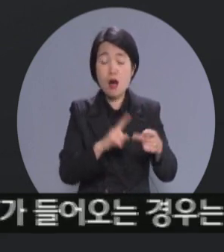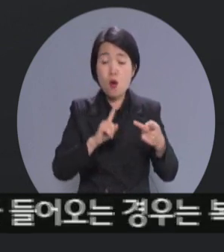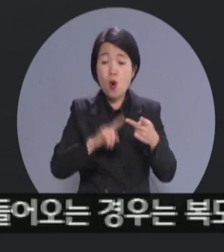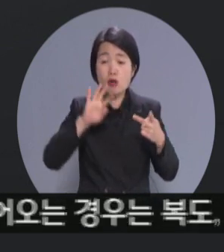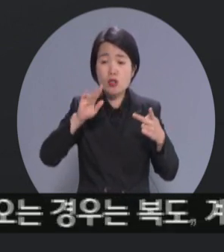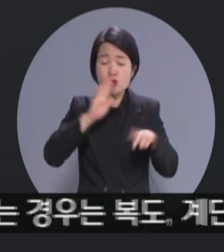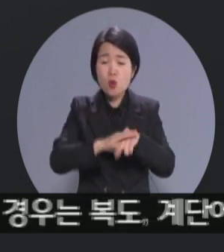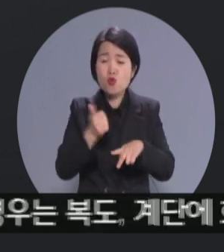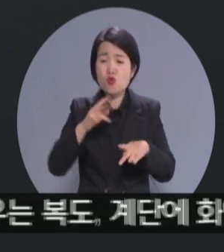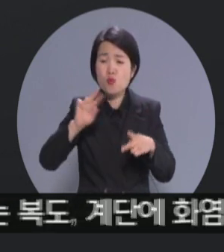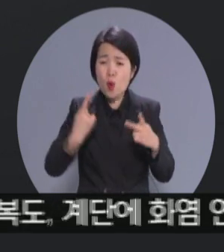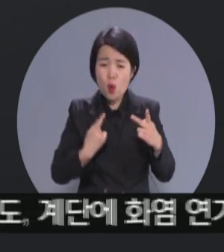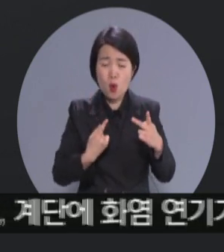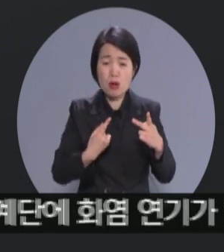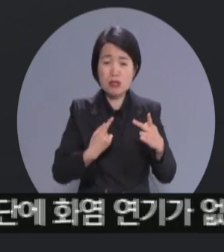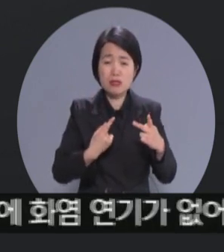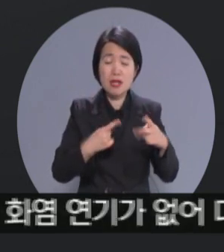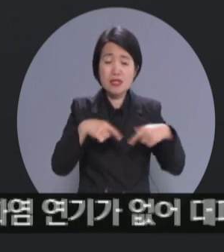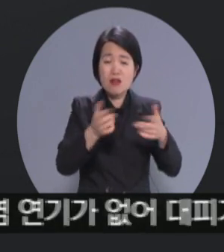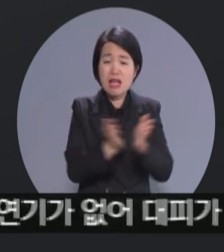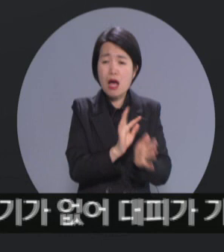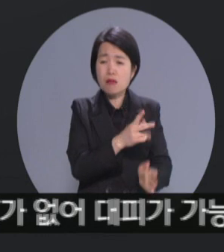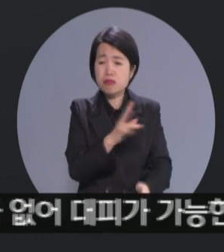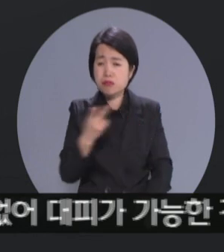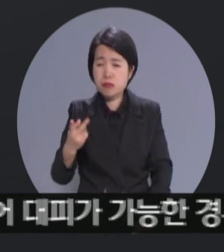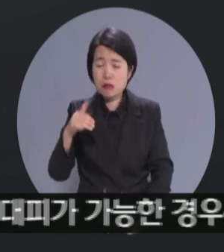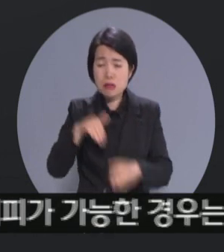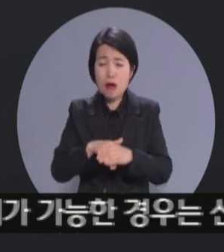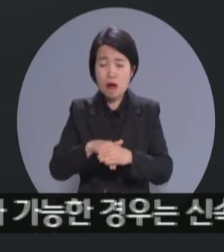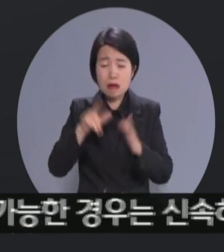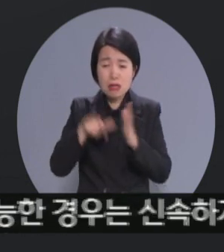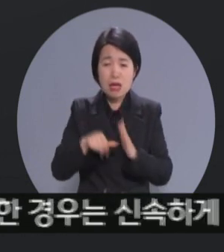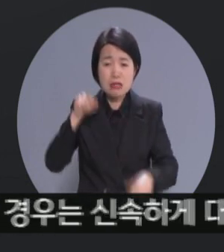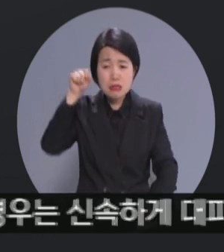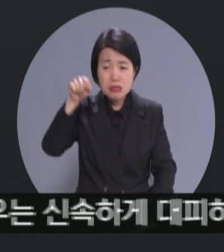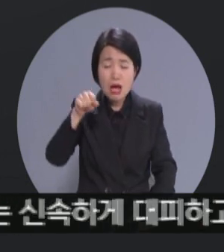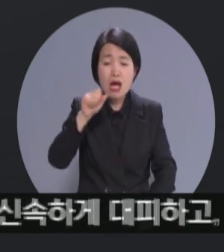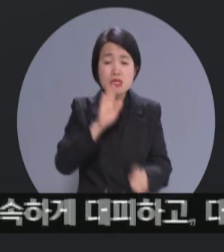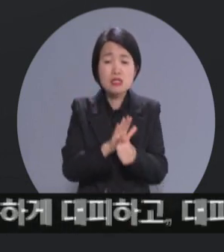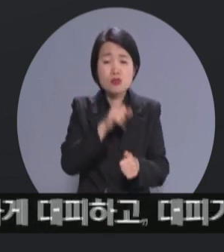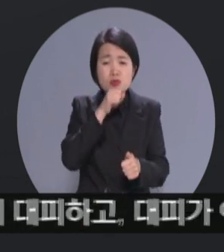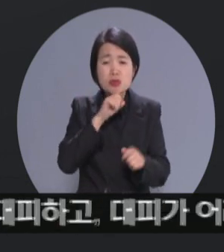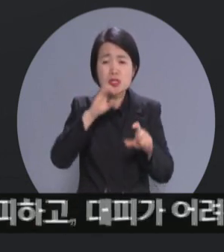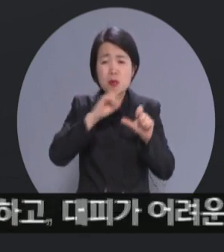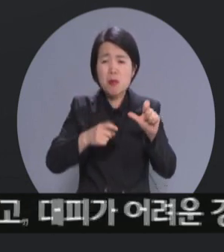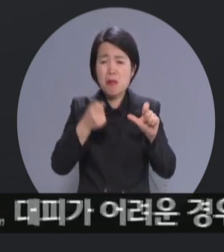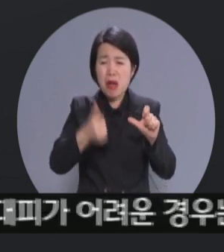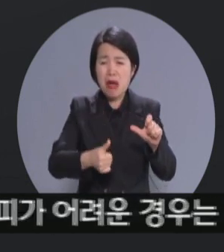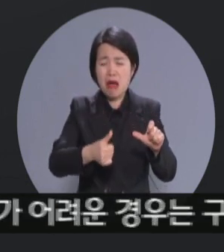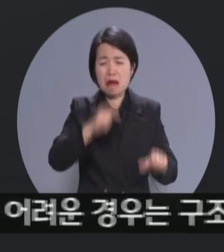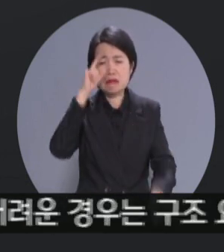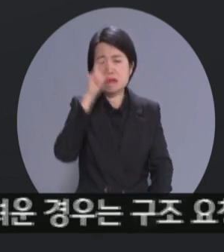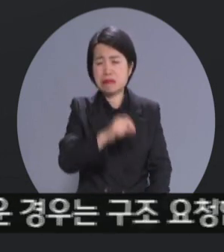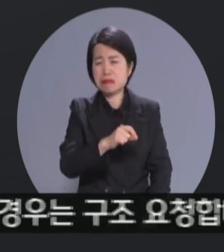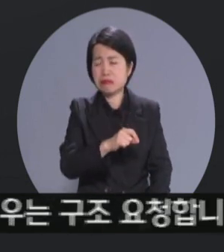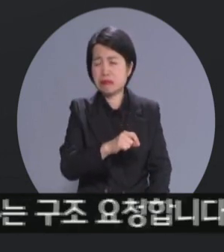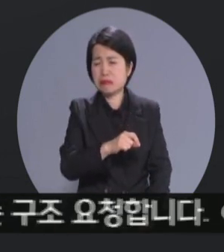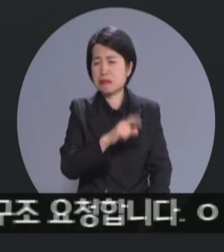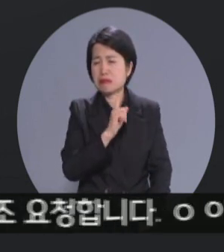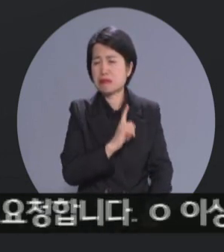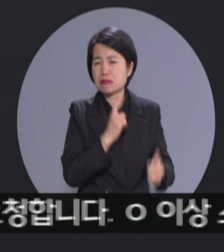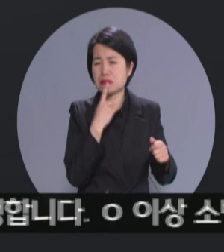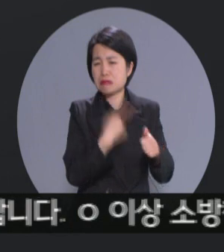후보에 대해선 여러 정당을 전전하고 선거 때마다 출마해도 지지율이 15% 안팎이라며